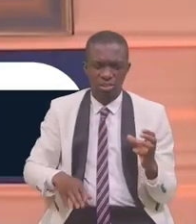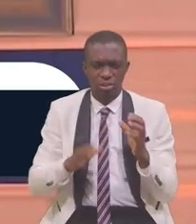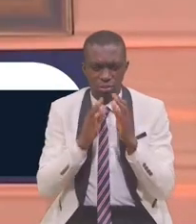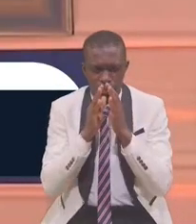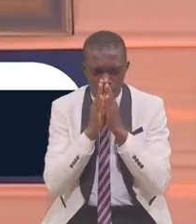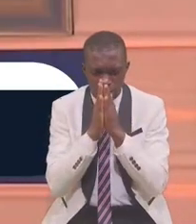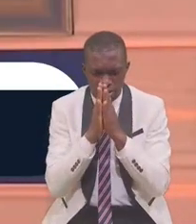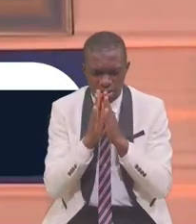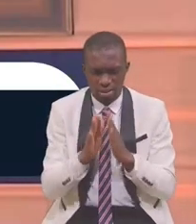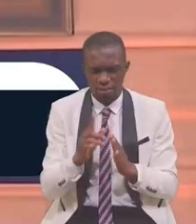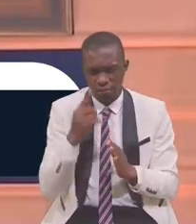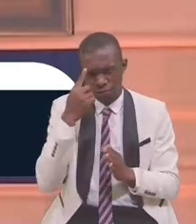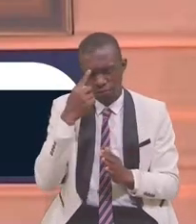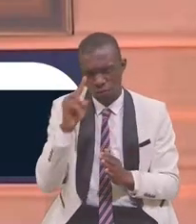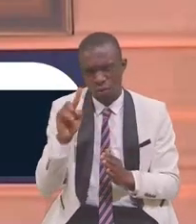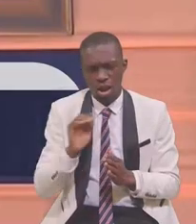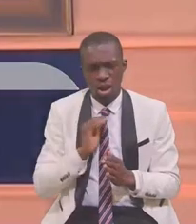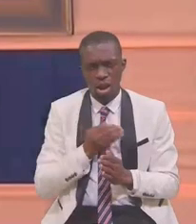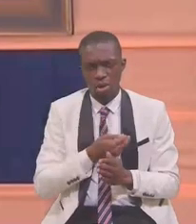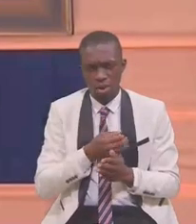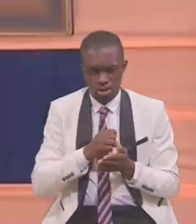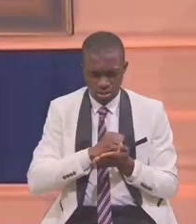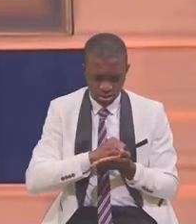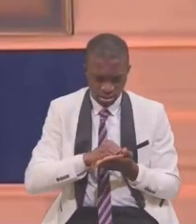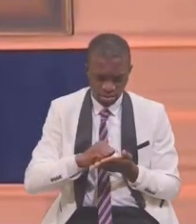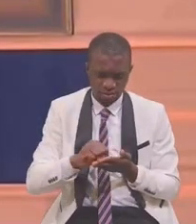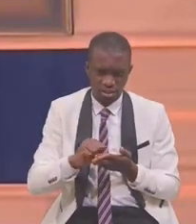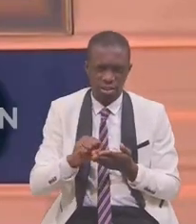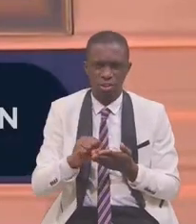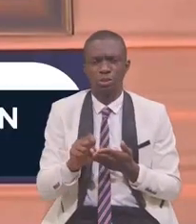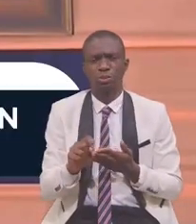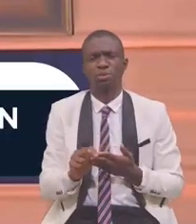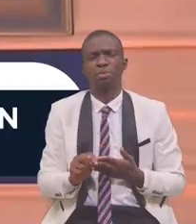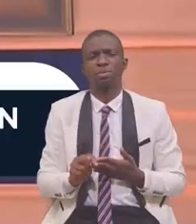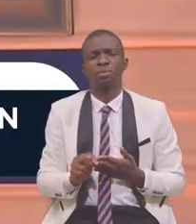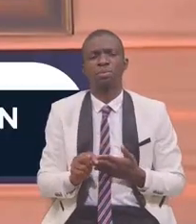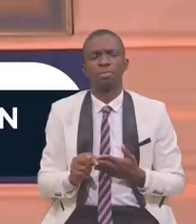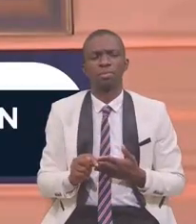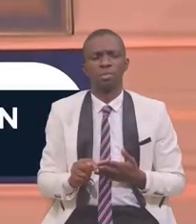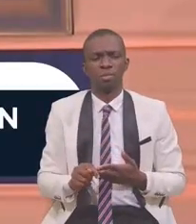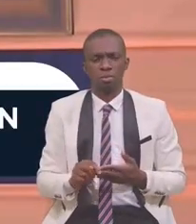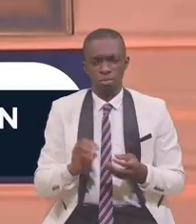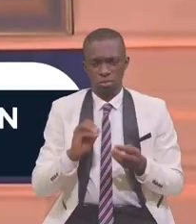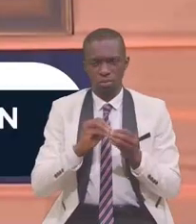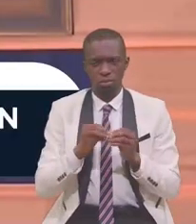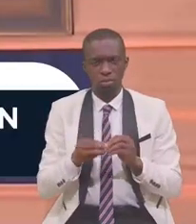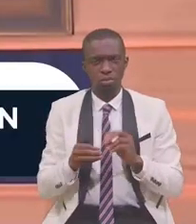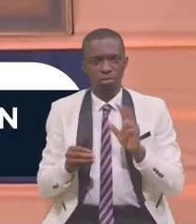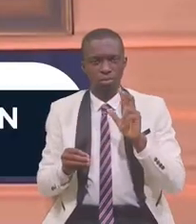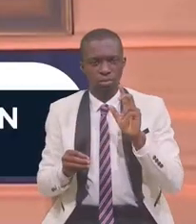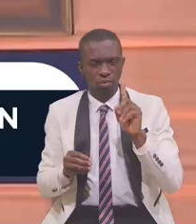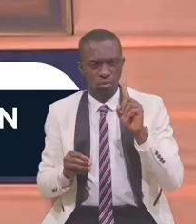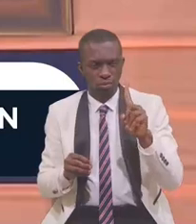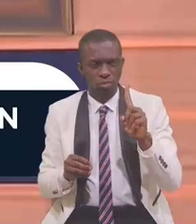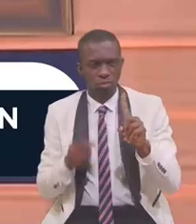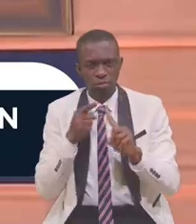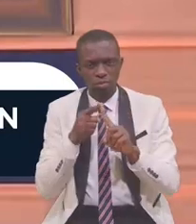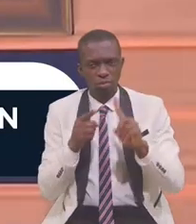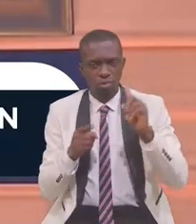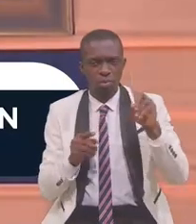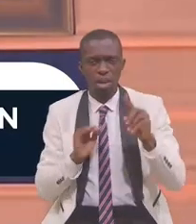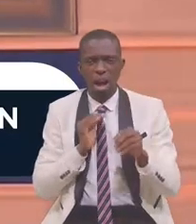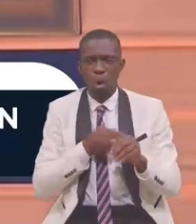notre sanctification ». Nous allons voir trois points. Numéro 1, notre séparation et notre préservation du